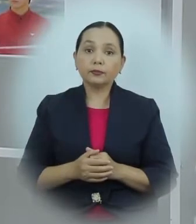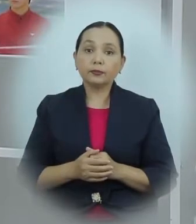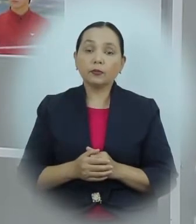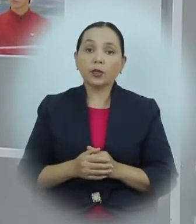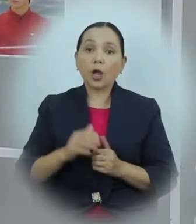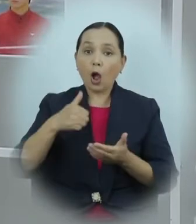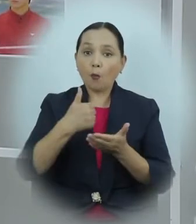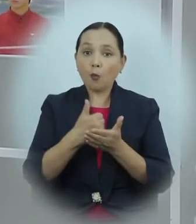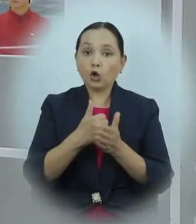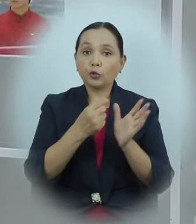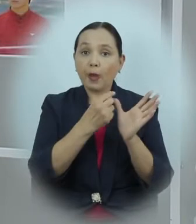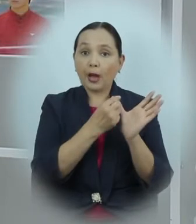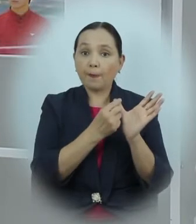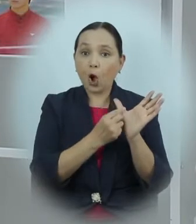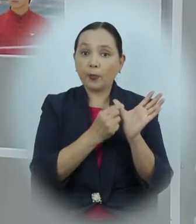bosh barmog'imizni